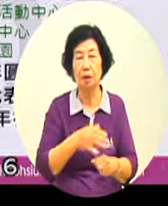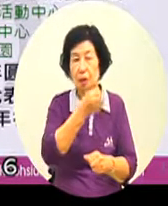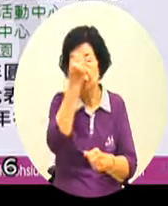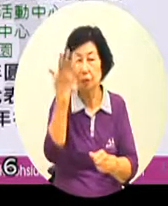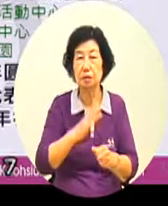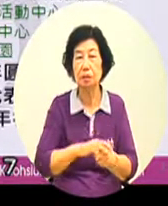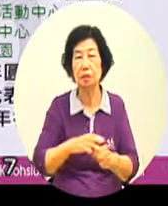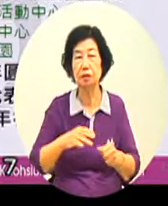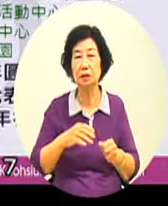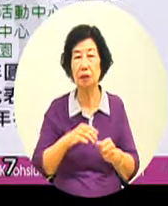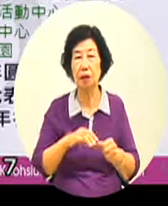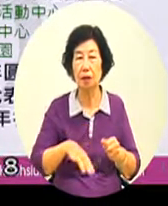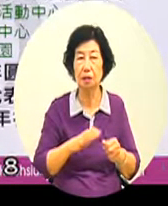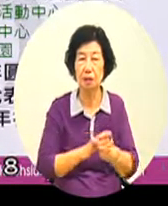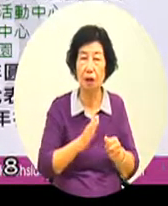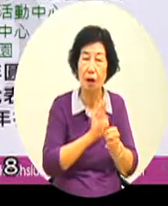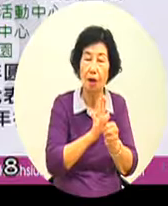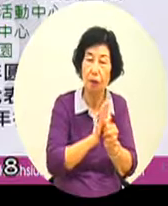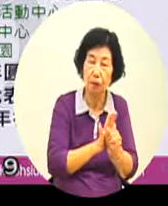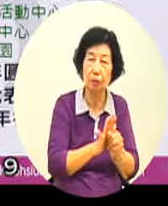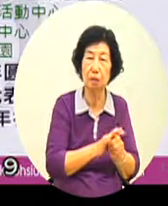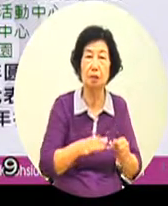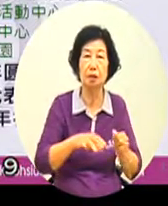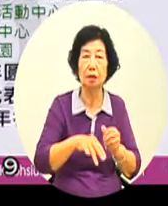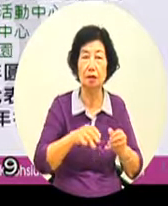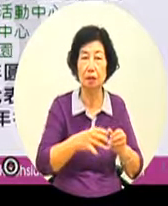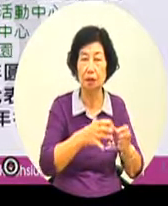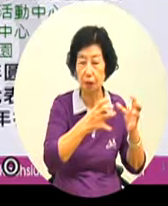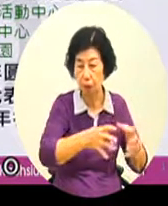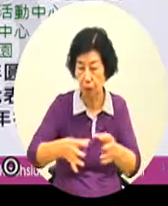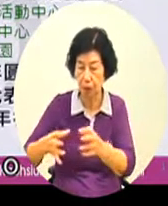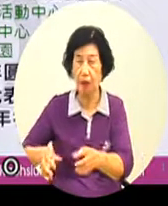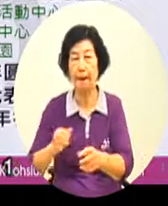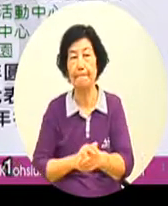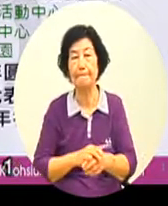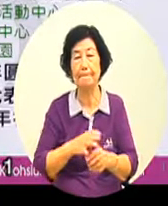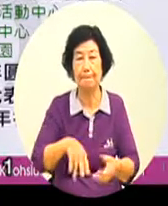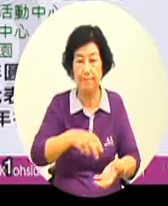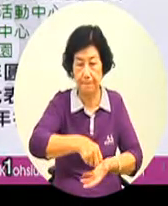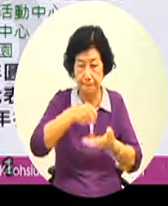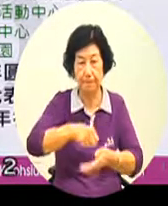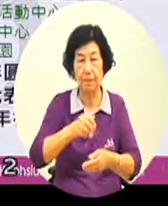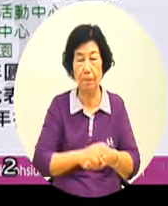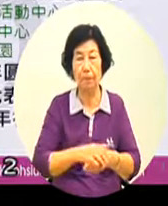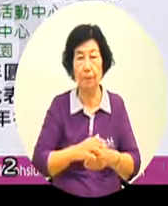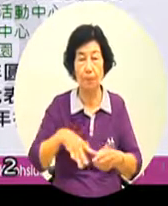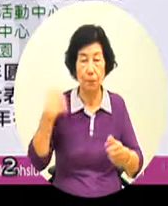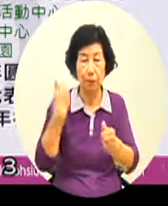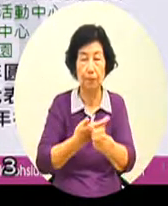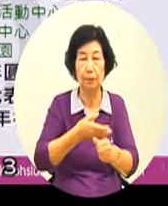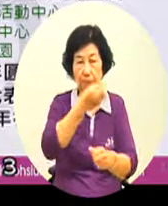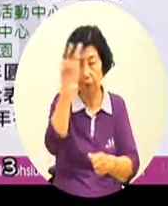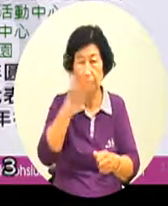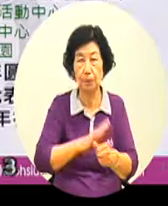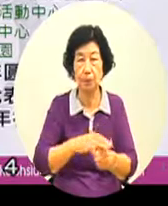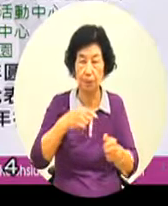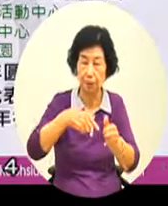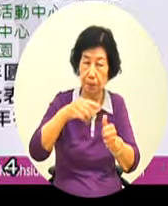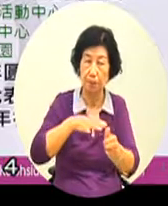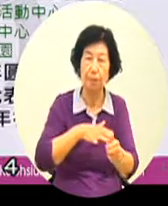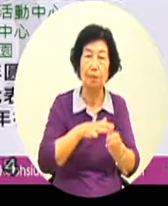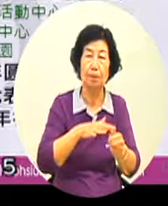的活动空间、不同的活动方案，希望提升我们青少年相关的辅导及权